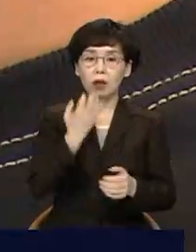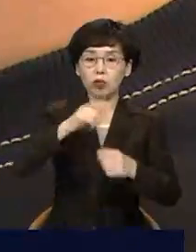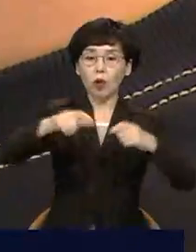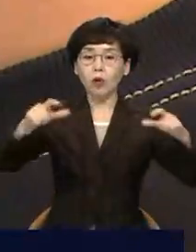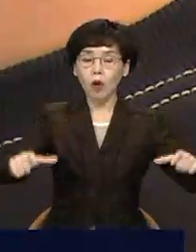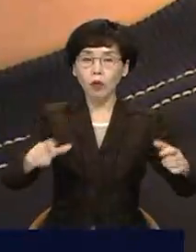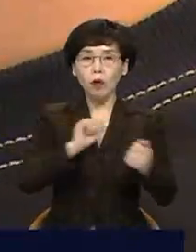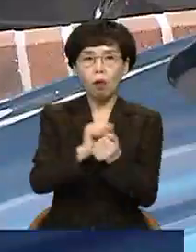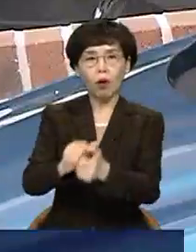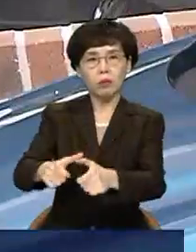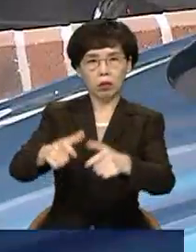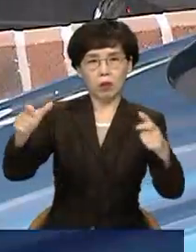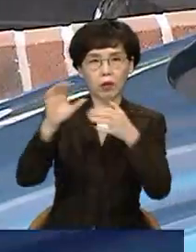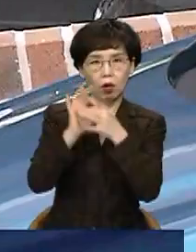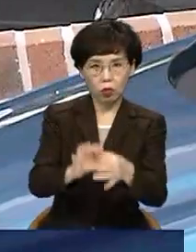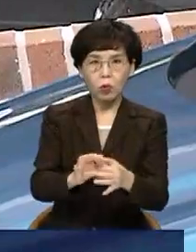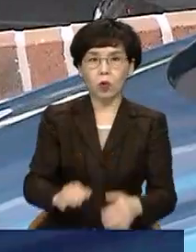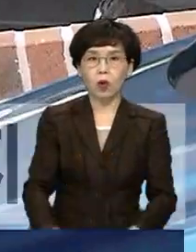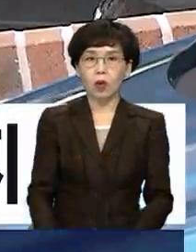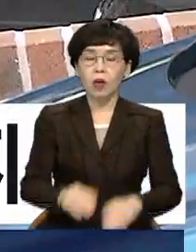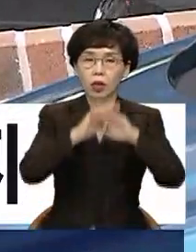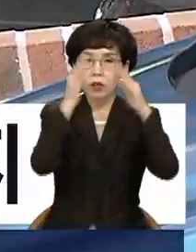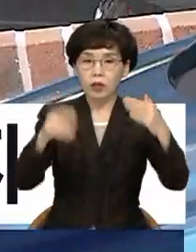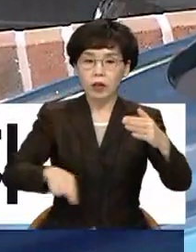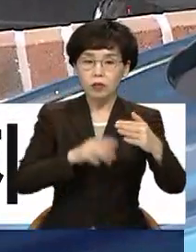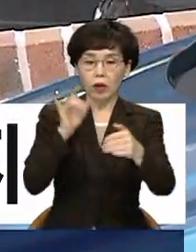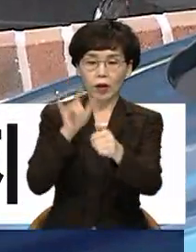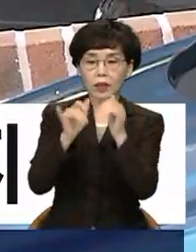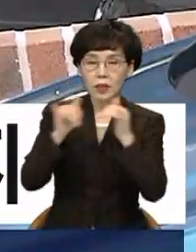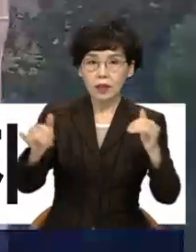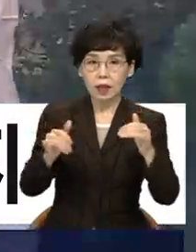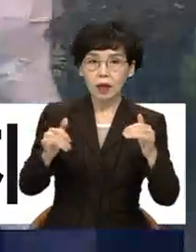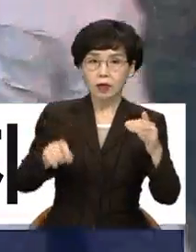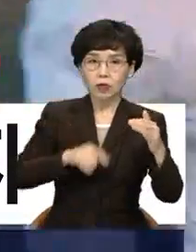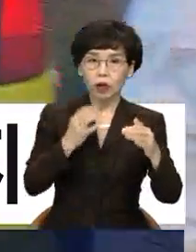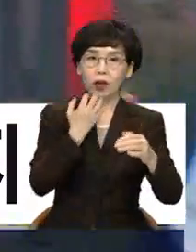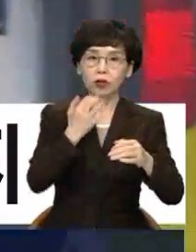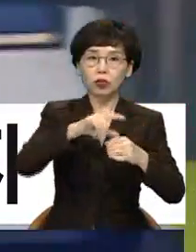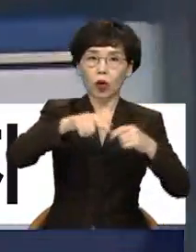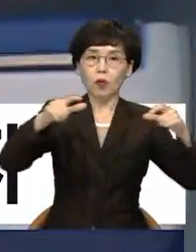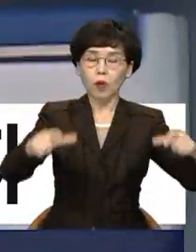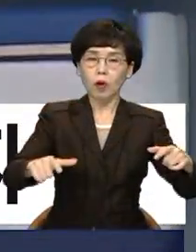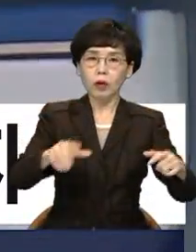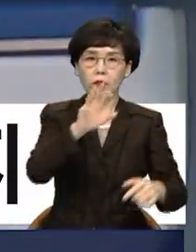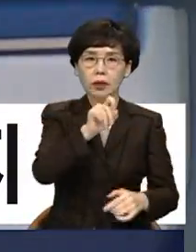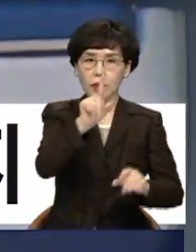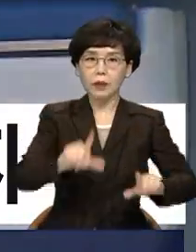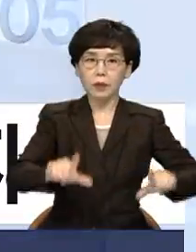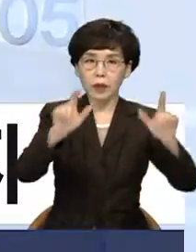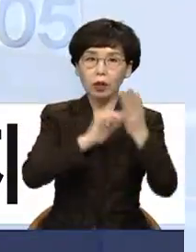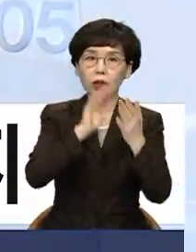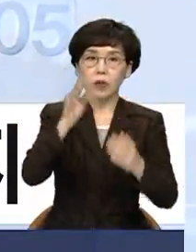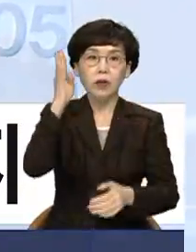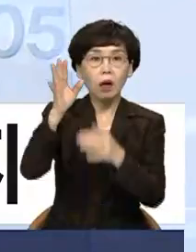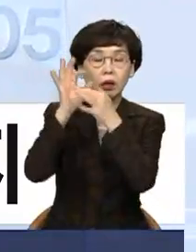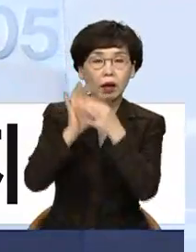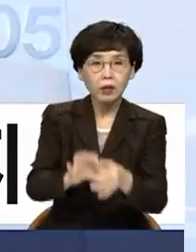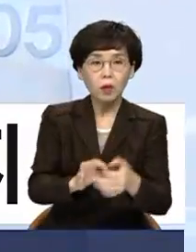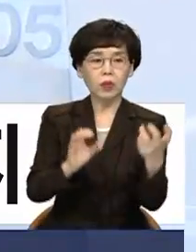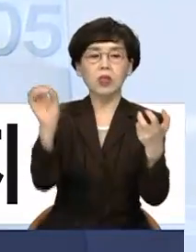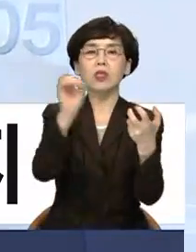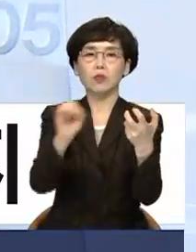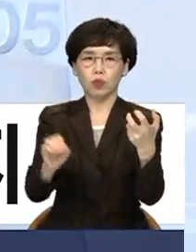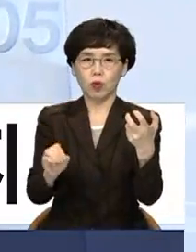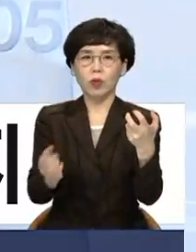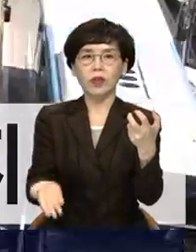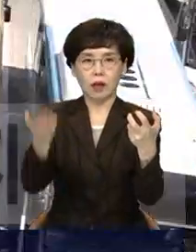여전히 거셉니다 실제로 전체 국내 감염자 에 수도권 발생 비율은 지난 달 31일 이후 사흘 연속으로 70% 를